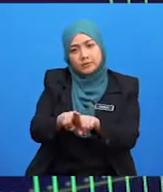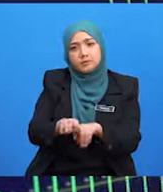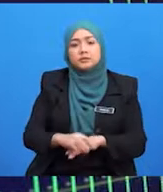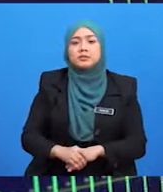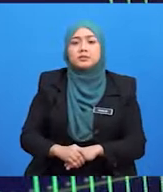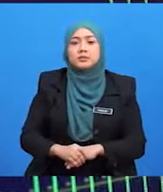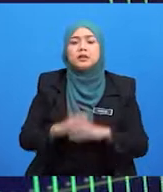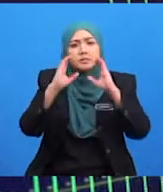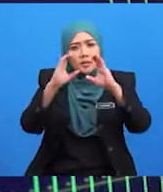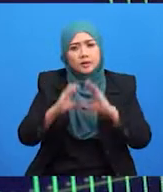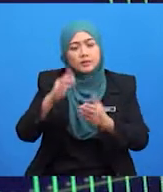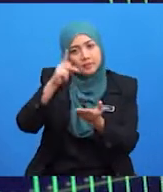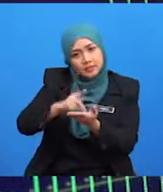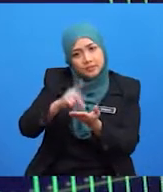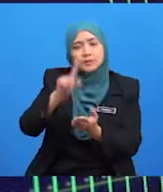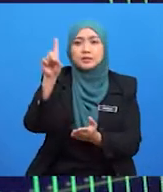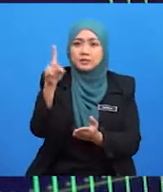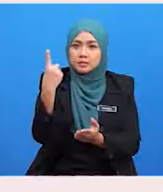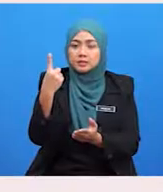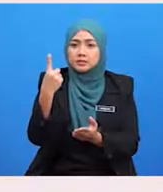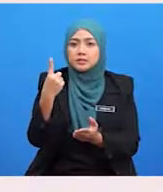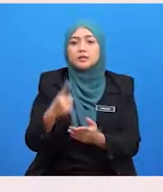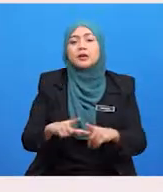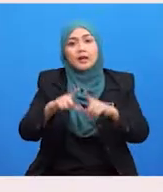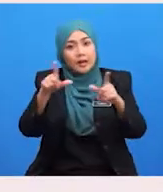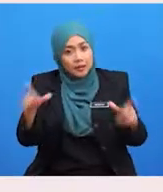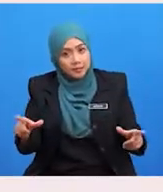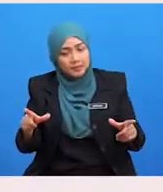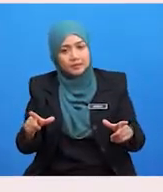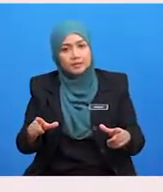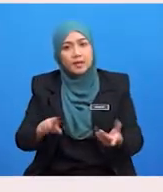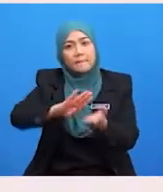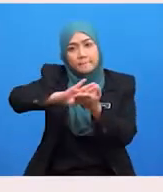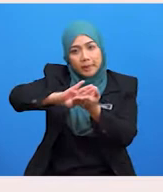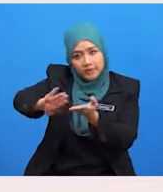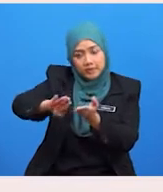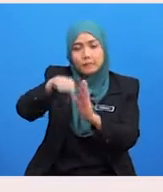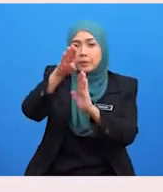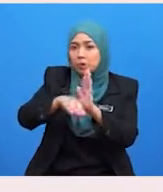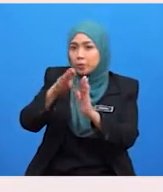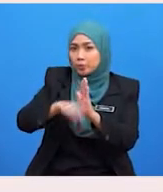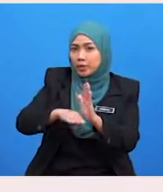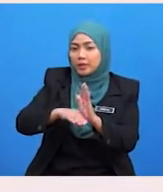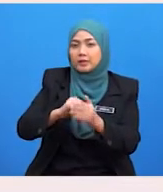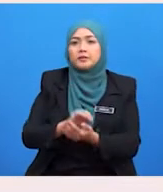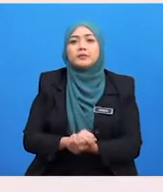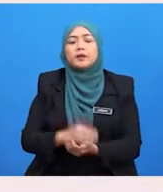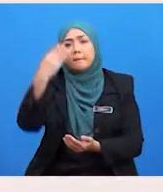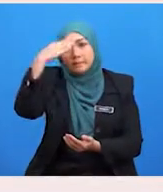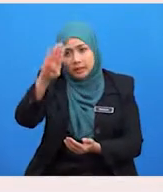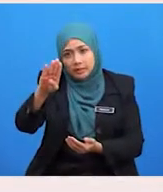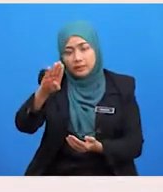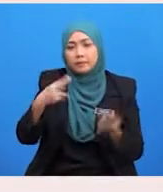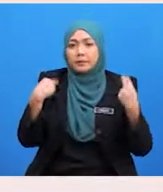kaedah pengiraan susut nilai ditukar kepada kaedah baki berkurangan bagi perniagaan